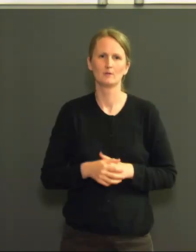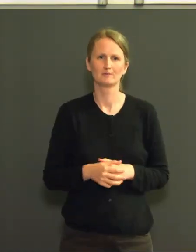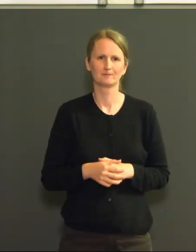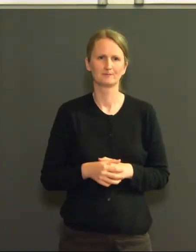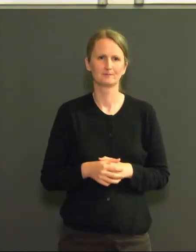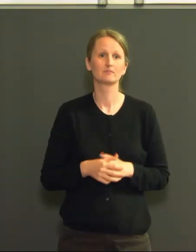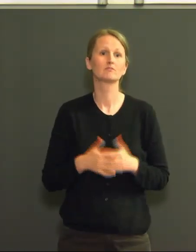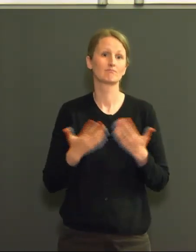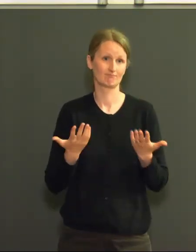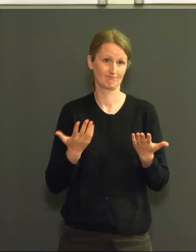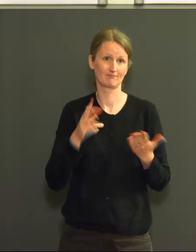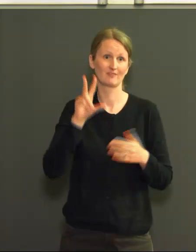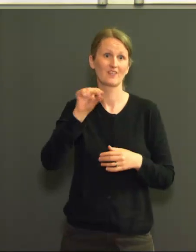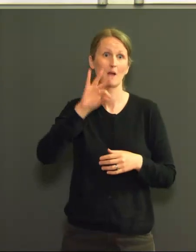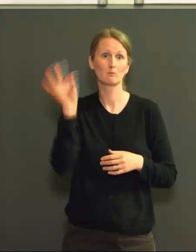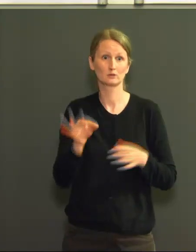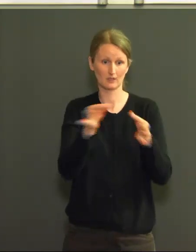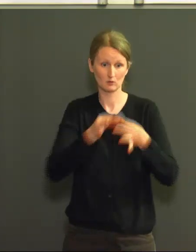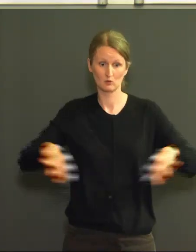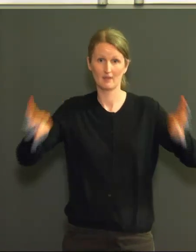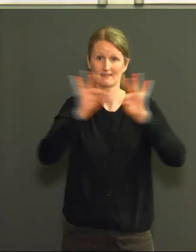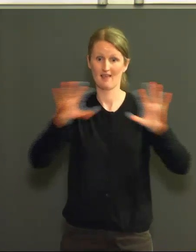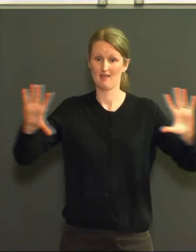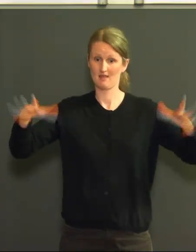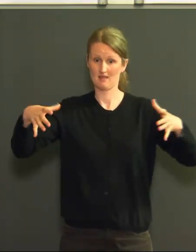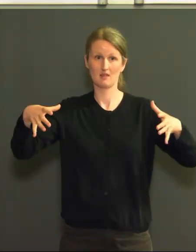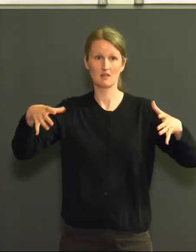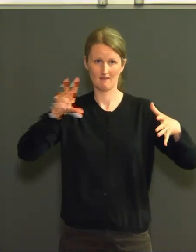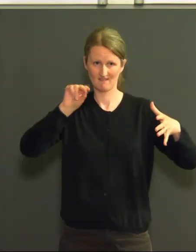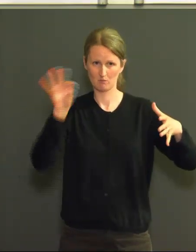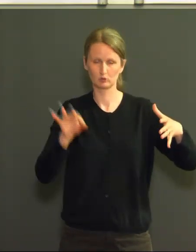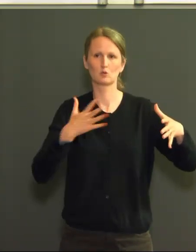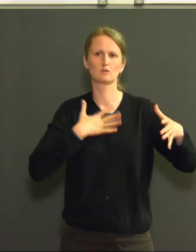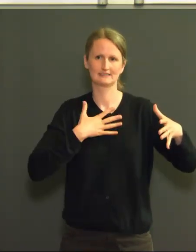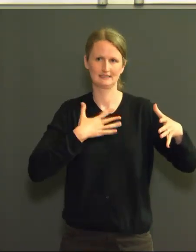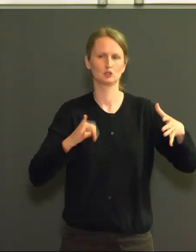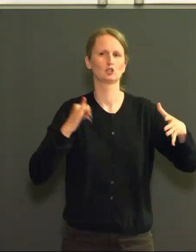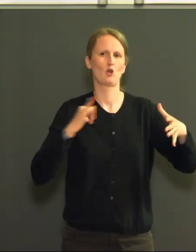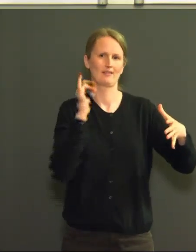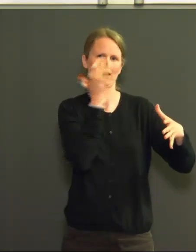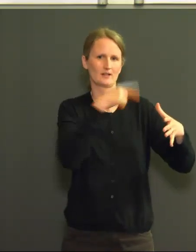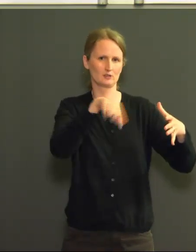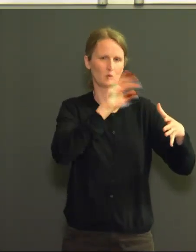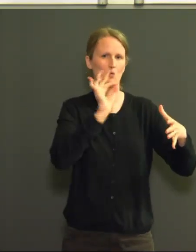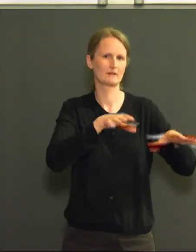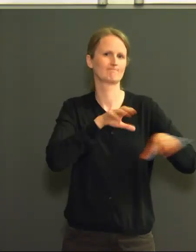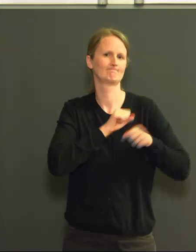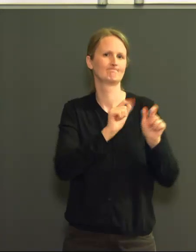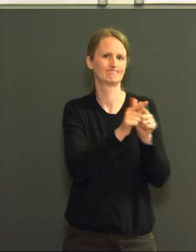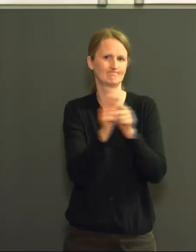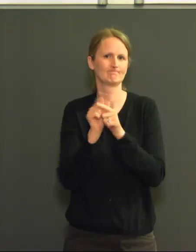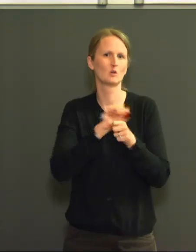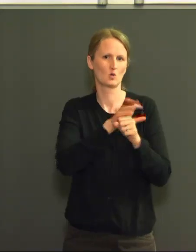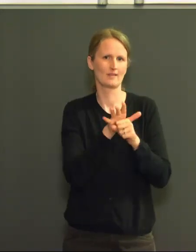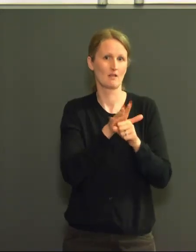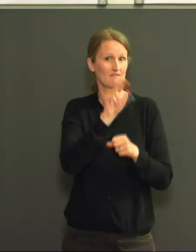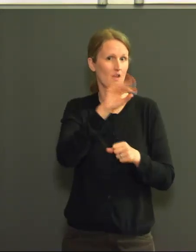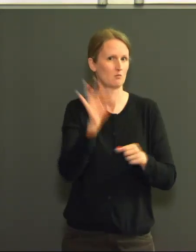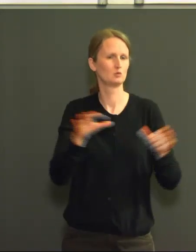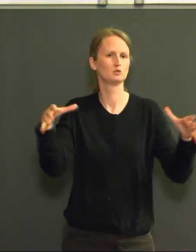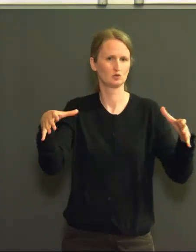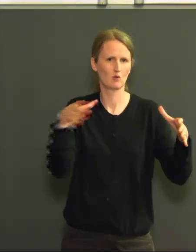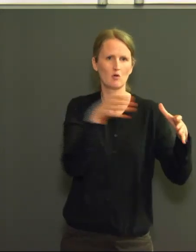du total des contaminations et plus spécifiquement au sein de cette tranche de 10 à 19 ans, ce sont les personnes de 16 et